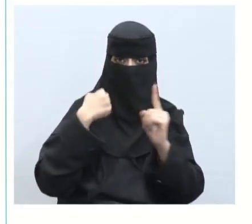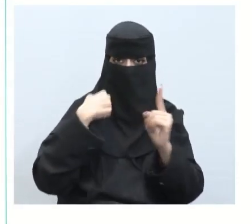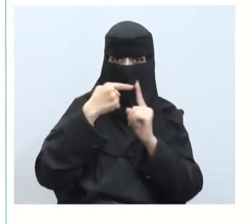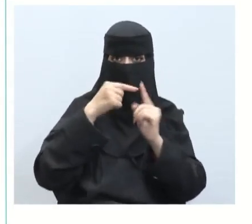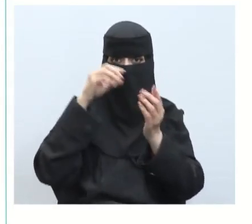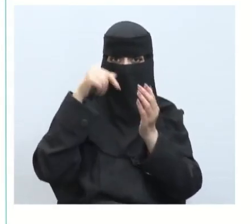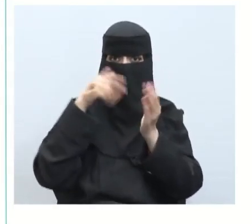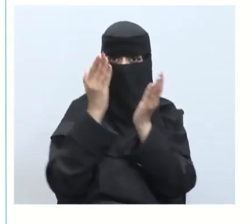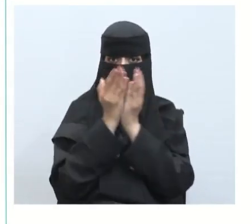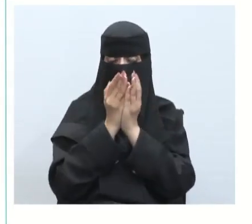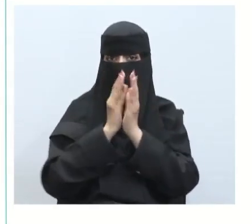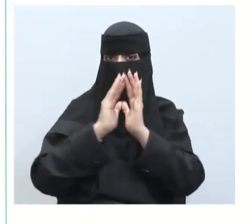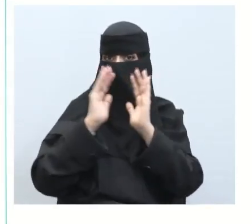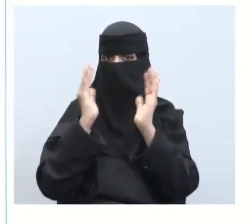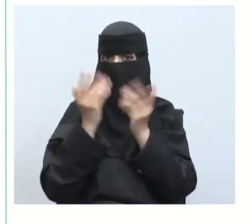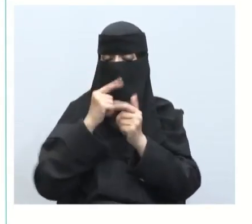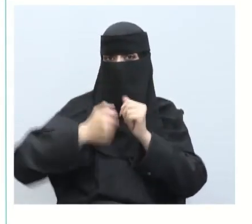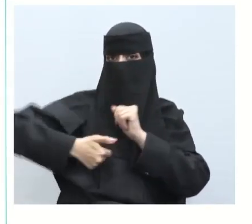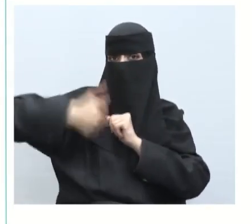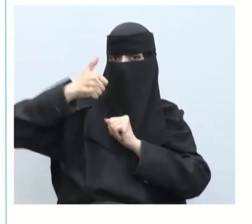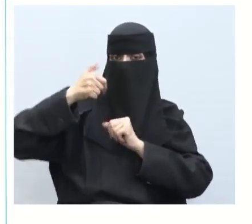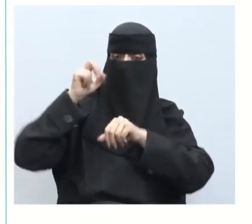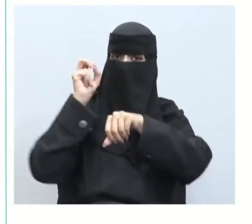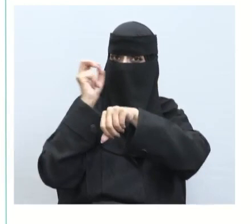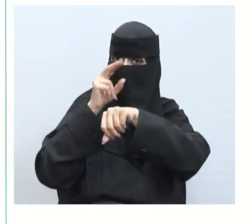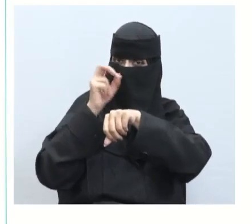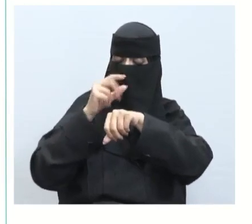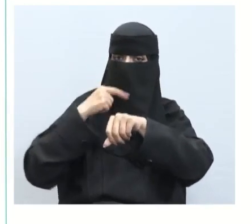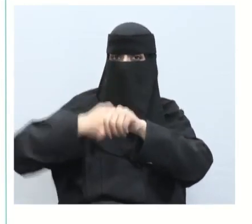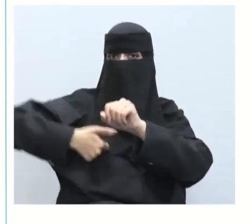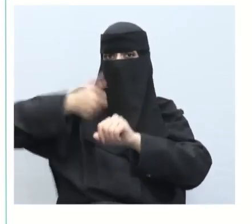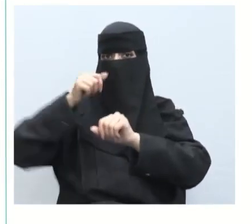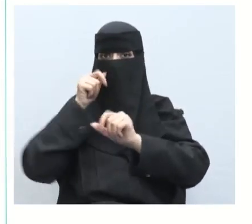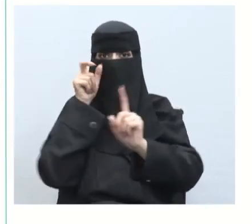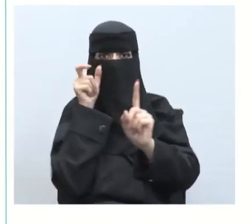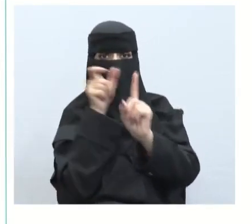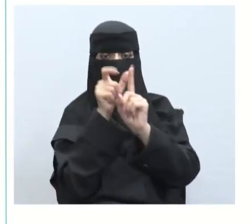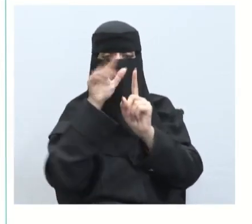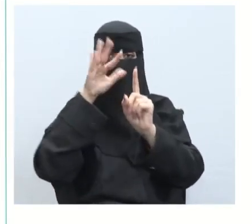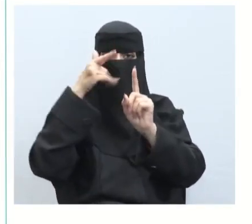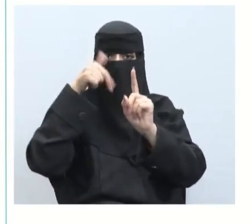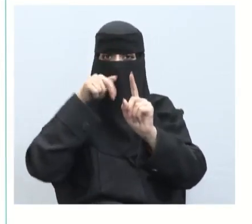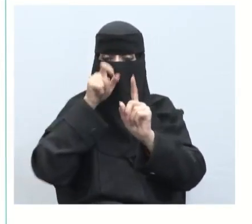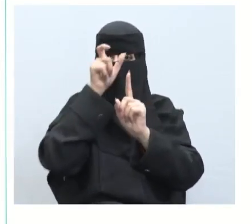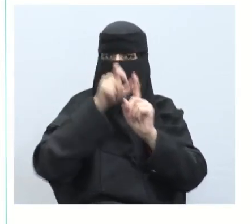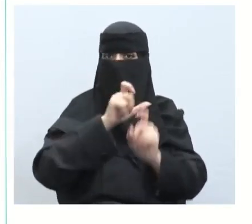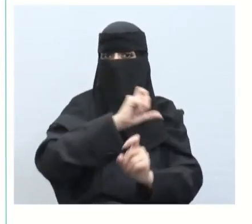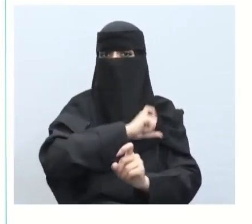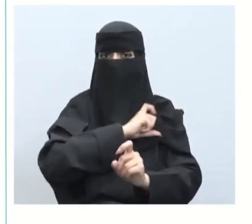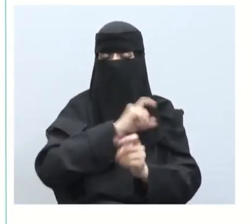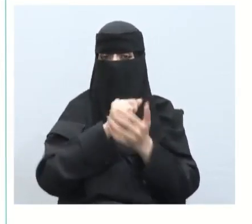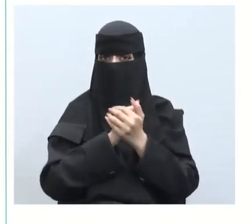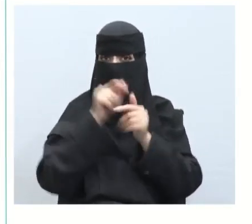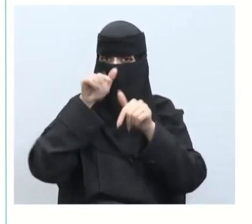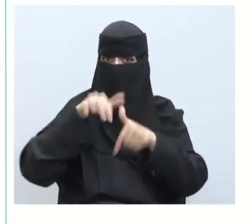ماذا عاده افضل تعليم وافضل رعايه ممكنه للطلاب اذا نبحث او تبحث هذه المنظمه الكبرى او